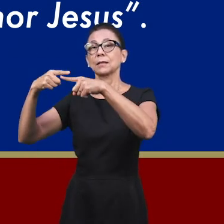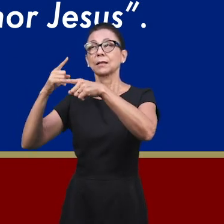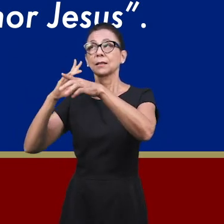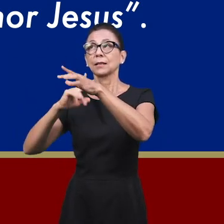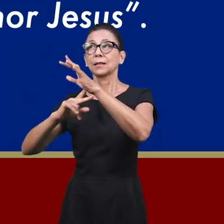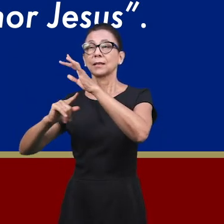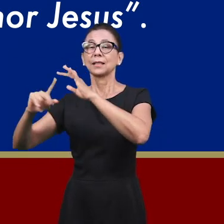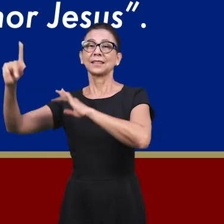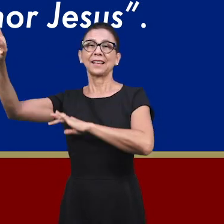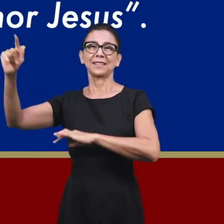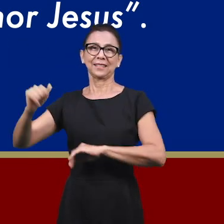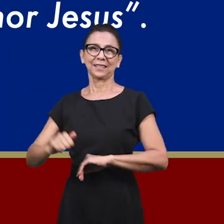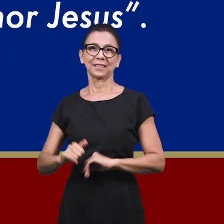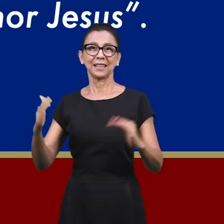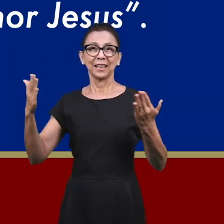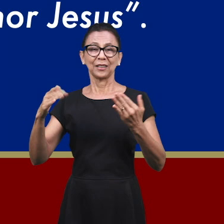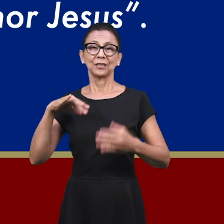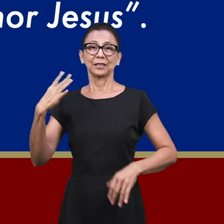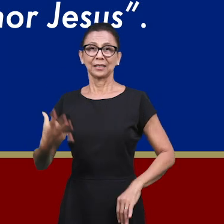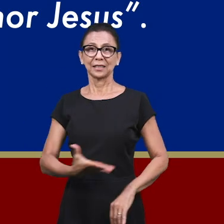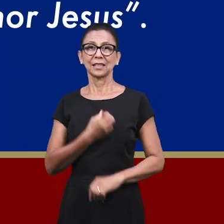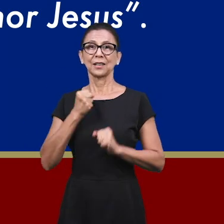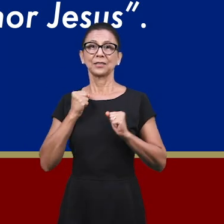et à vivre avec le